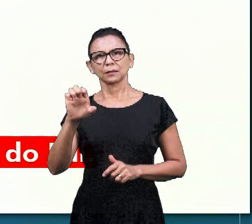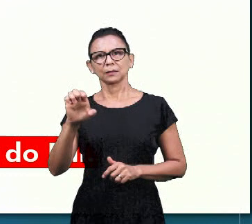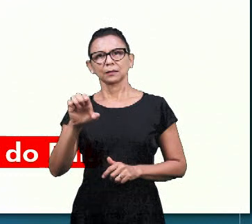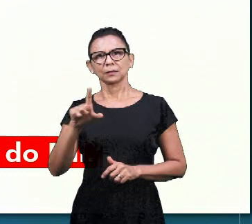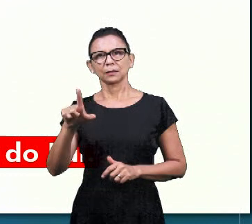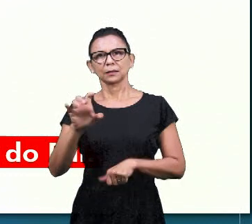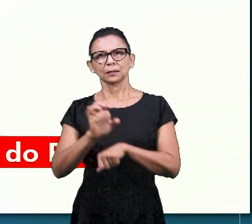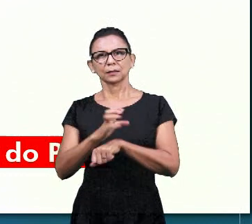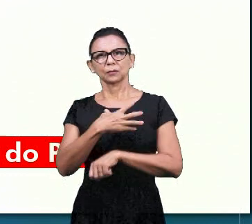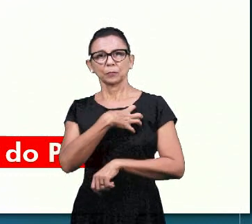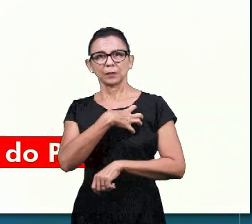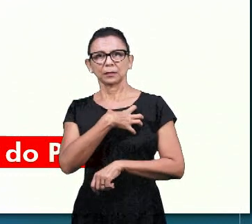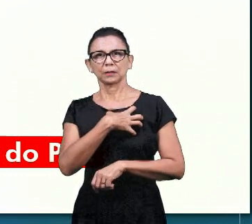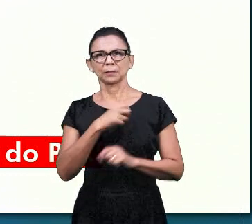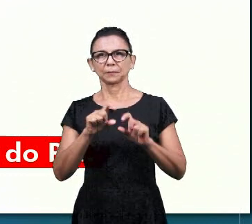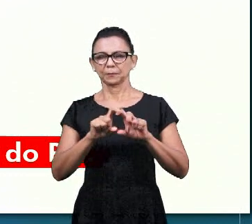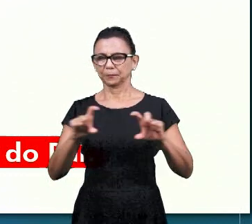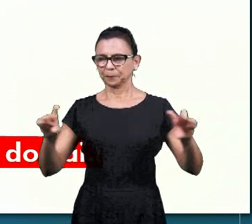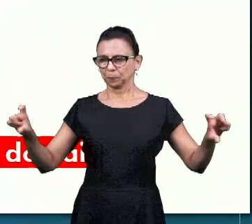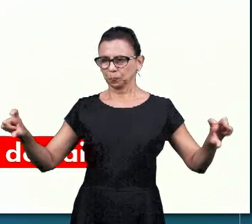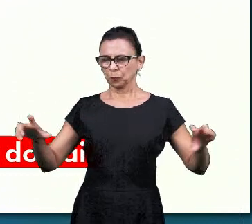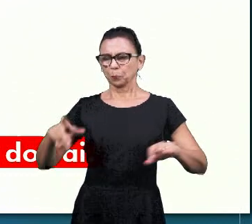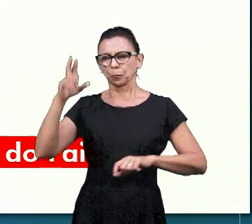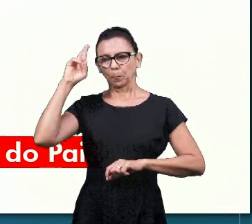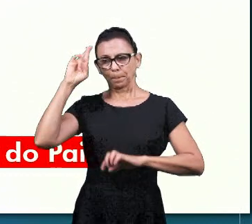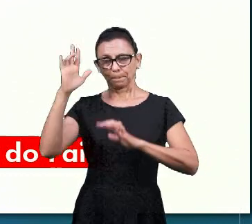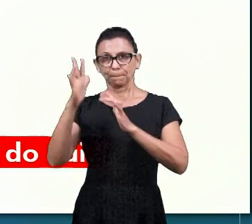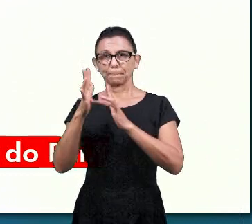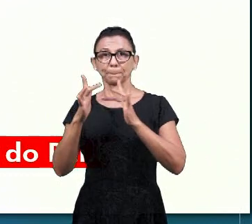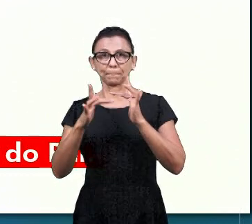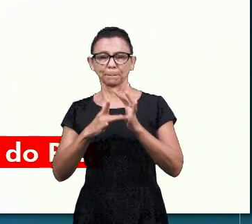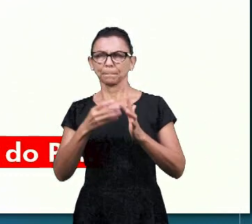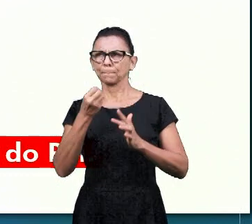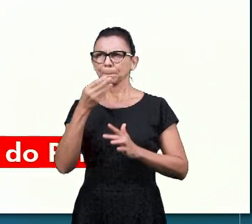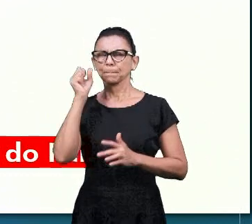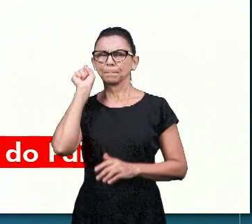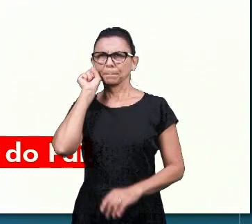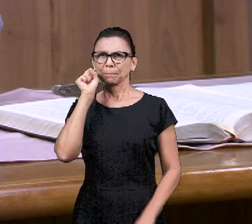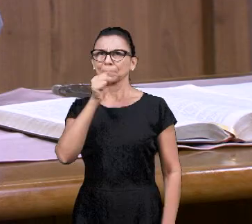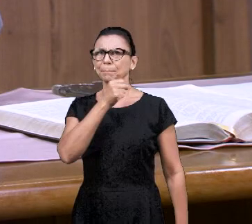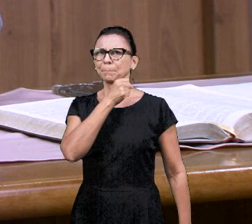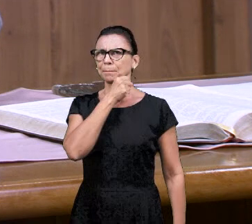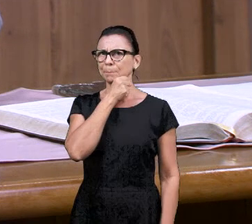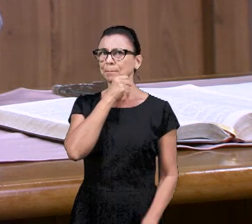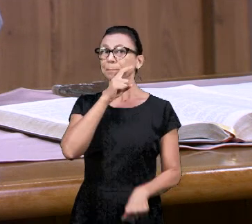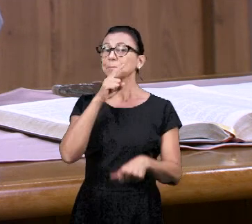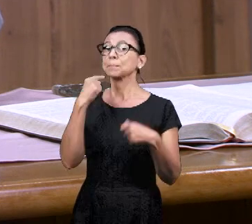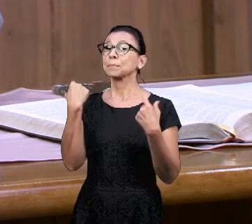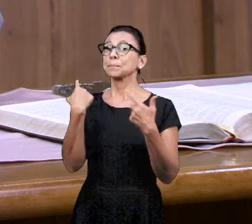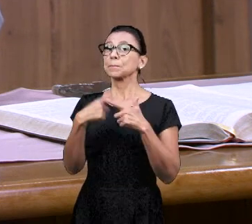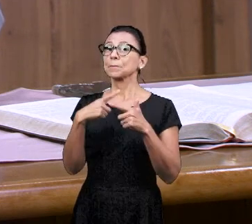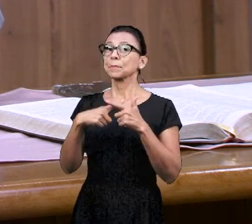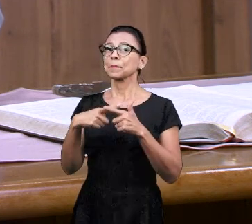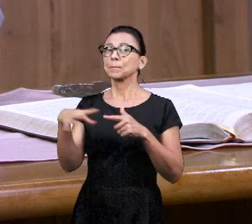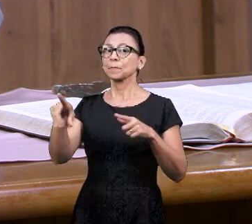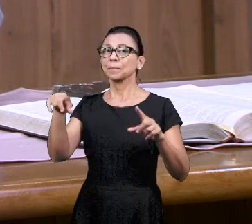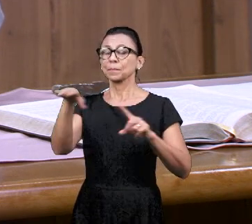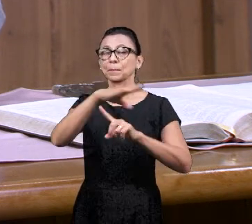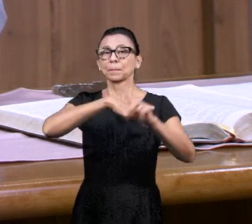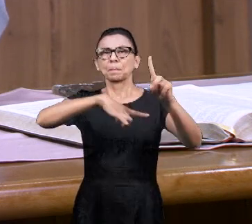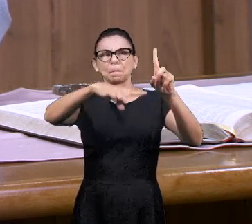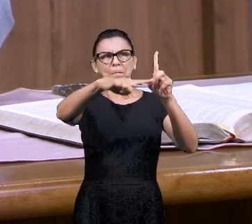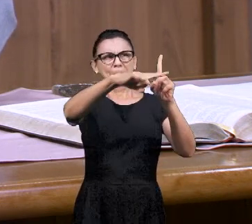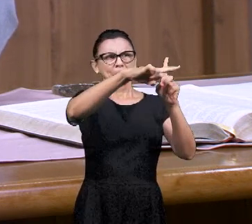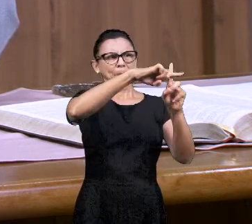cette phrase, elle dit le suivant. Le Seigneur Jésus est le bon samaritain. Quand il a payé notre dette à la croix